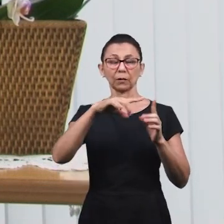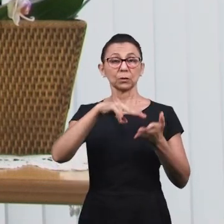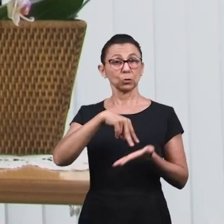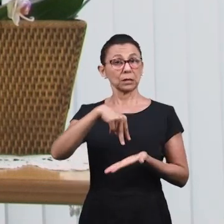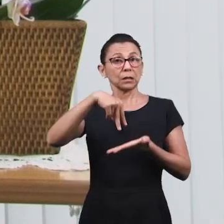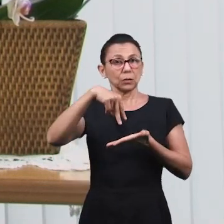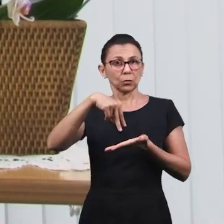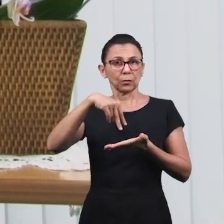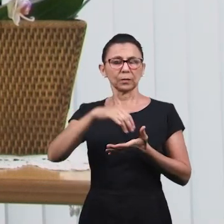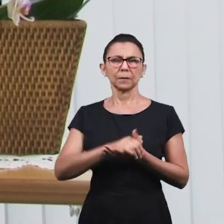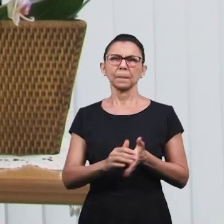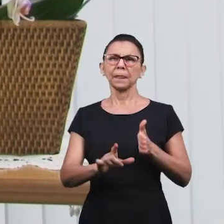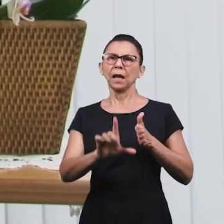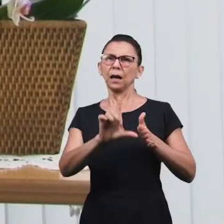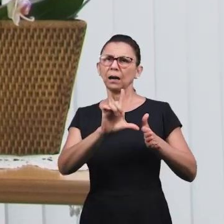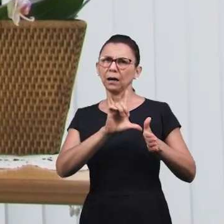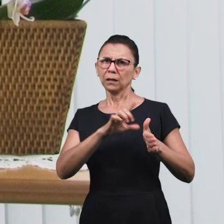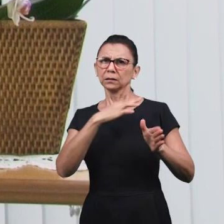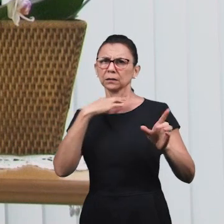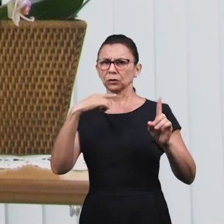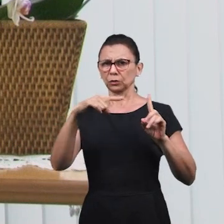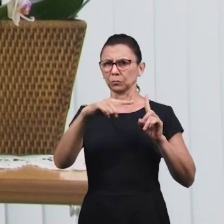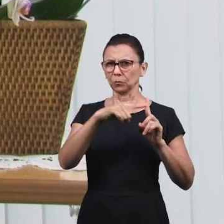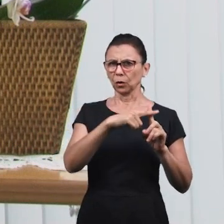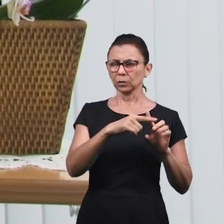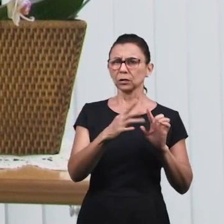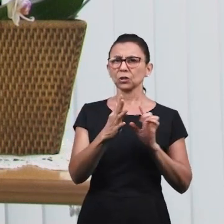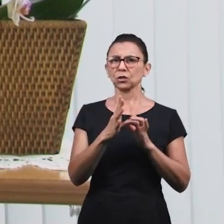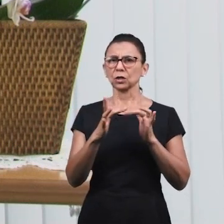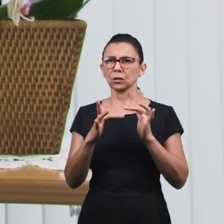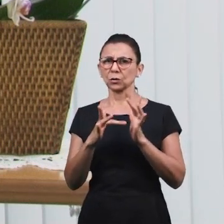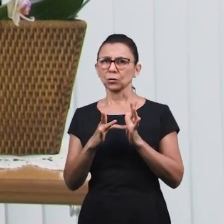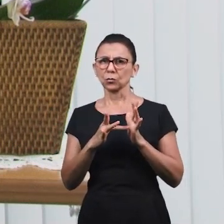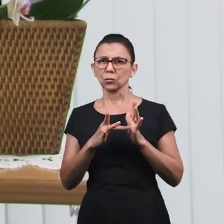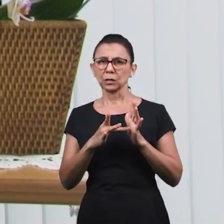Jésus. Avant ce moment-là,